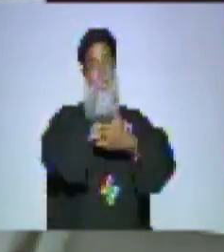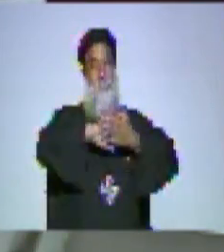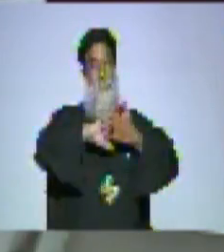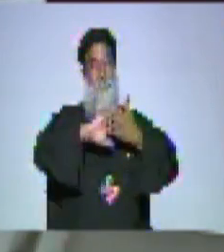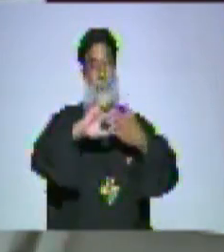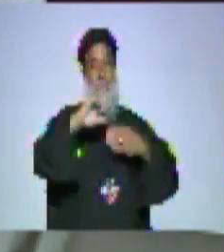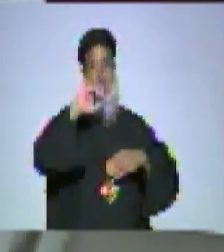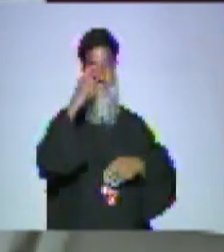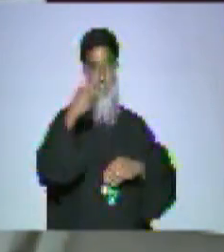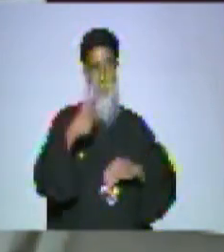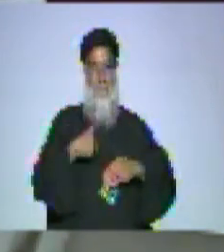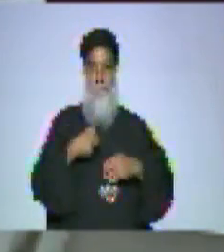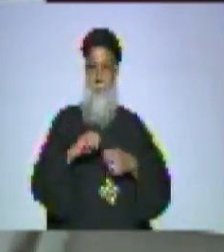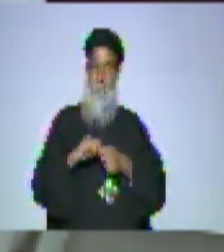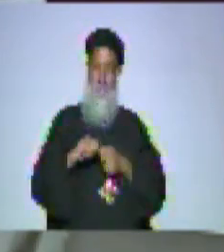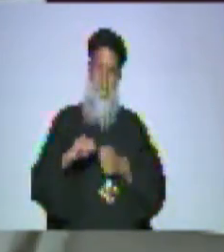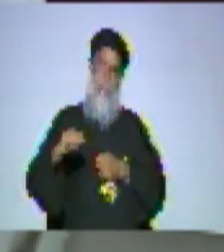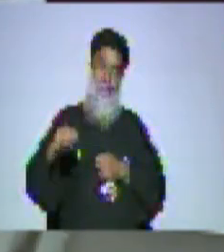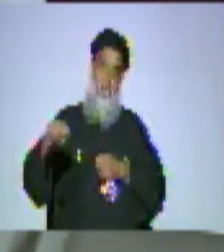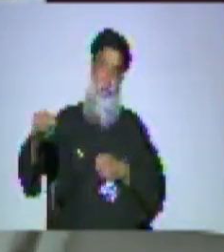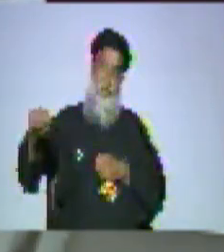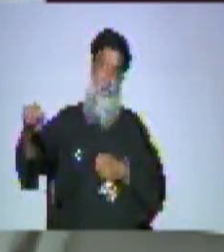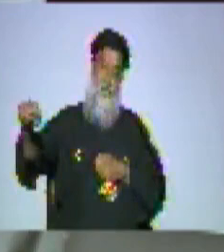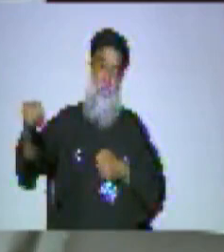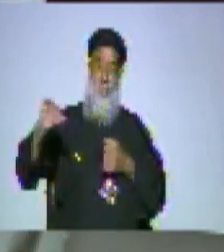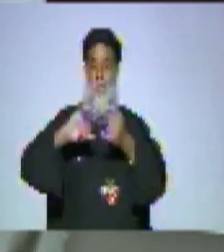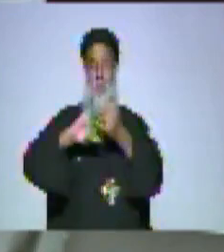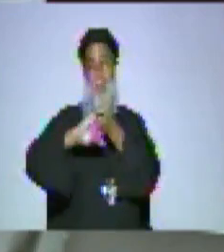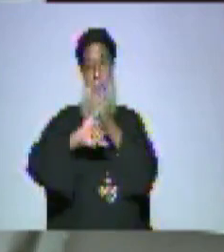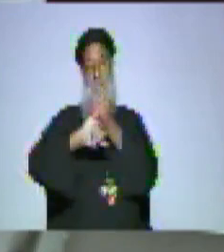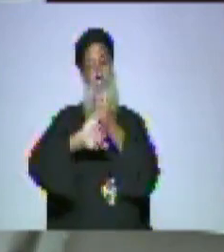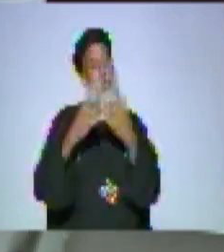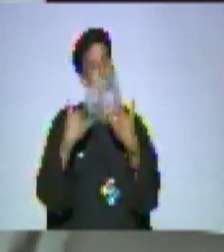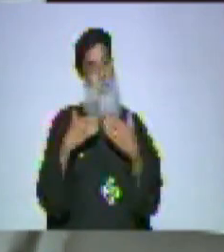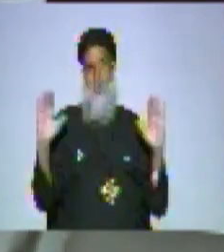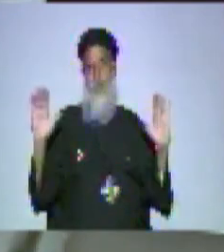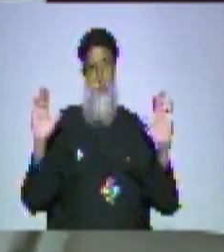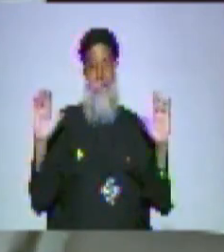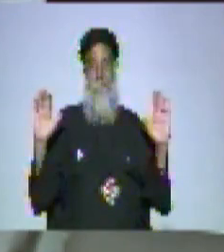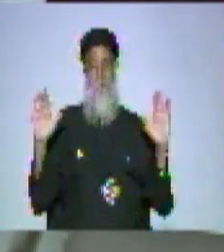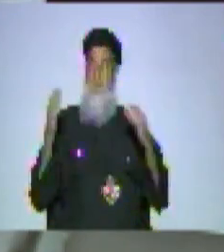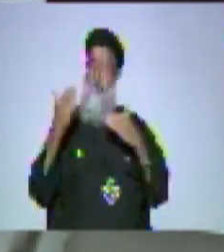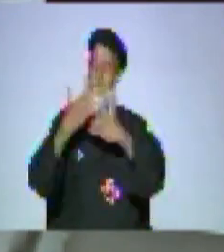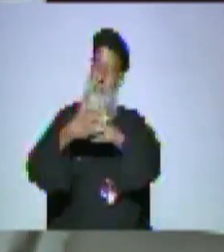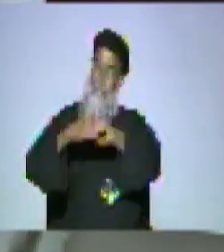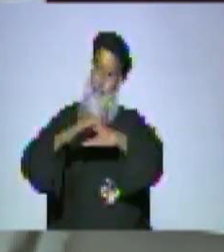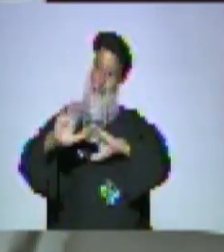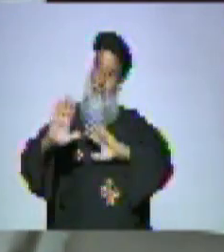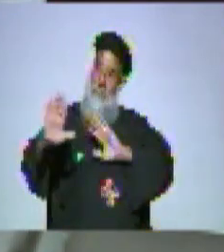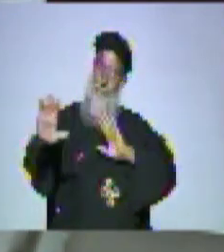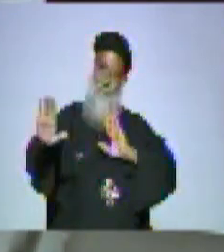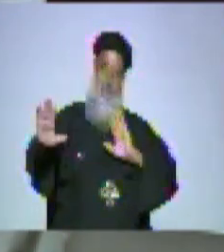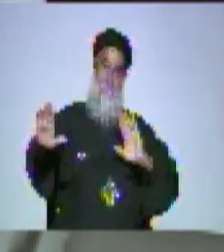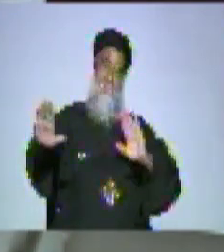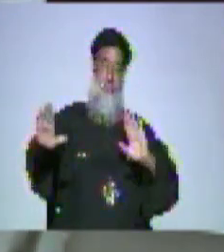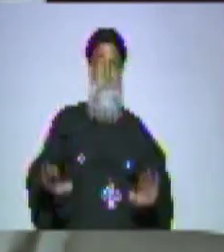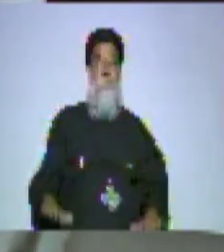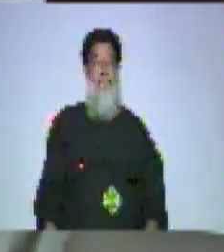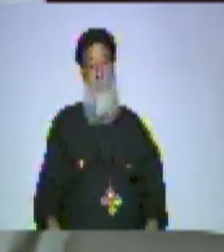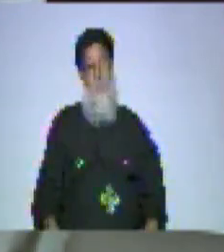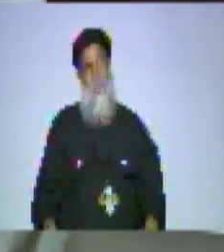يقتضي انه يبعد يبعد بس بدون خصومه يعني ما يبقاش في خصومه لكن يبعد براحته